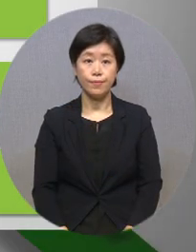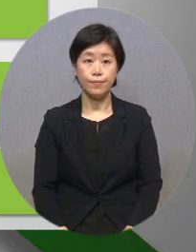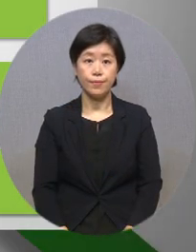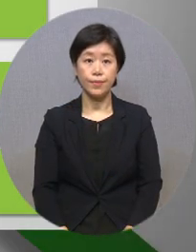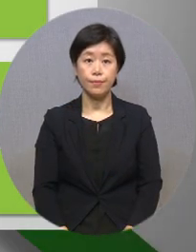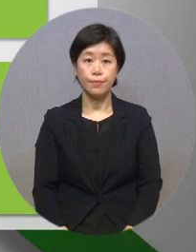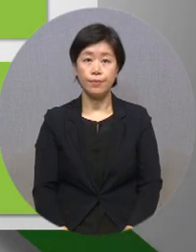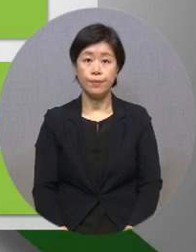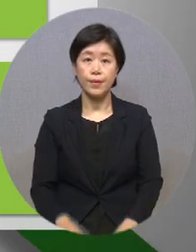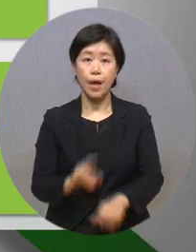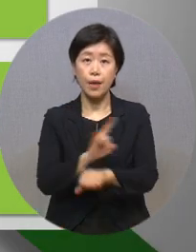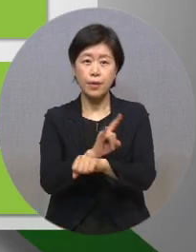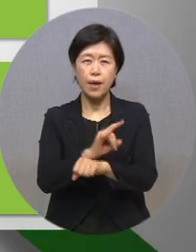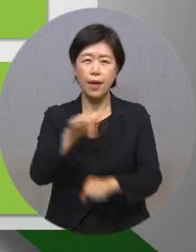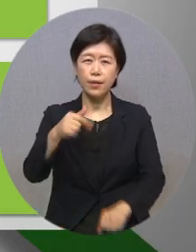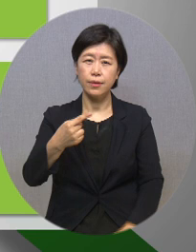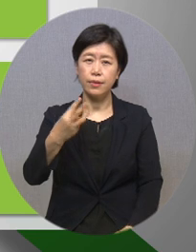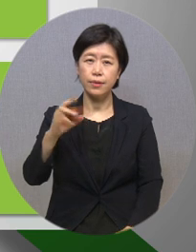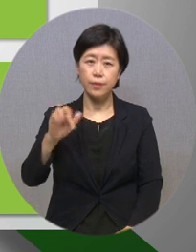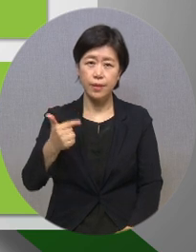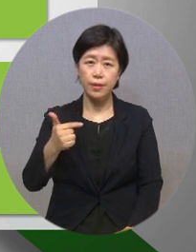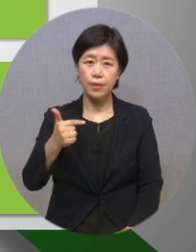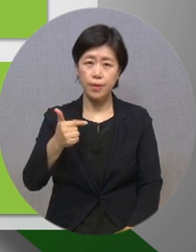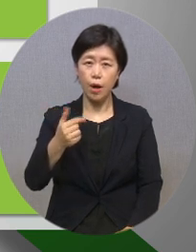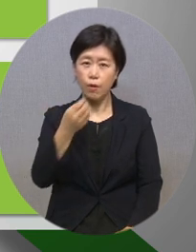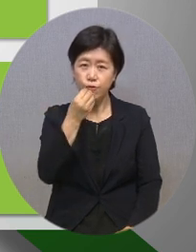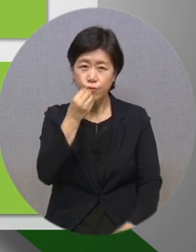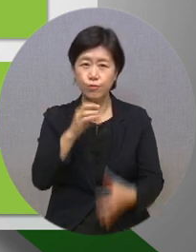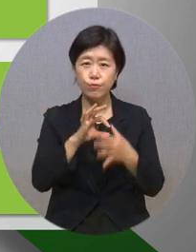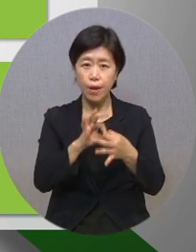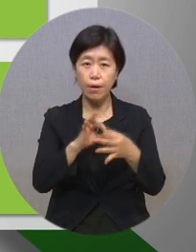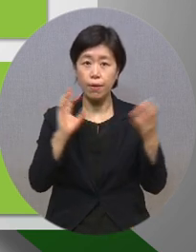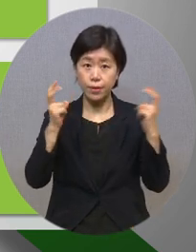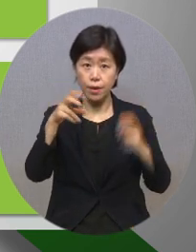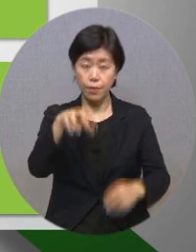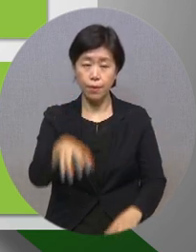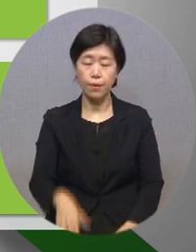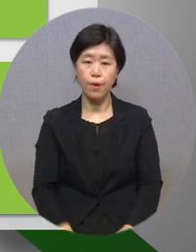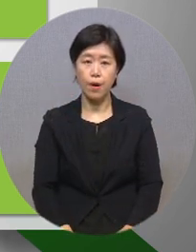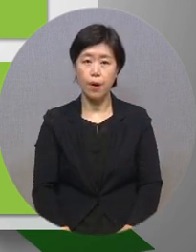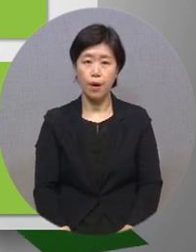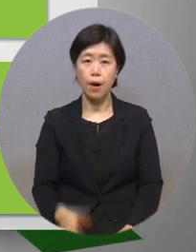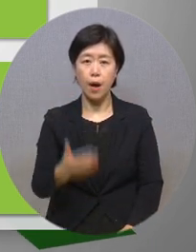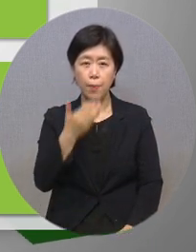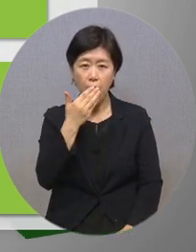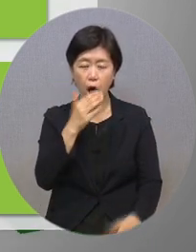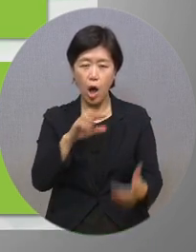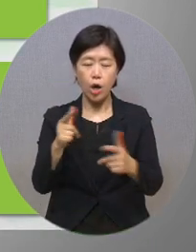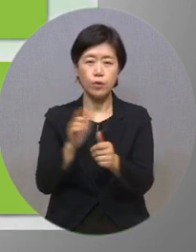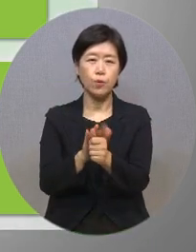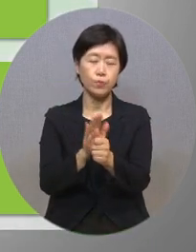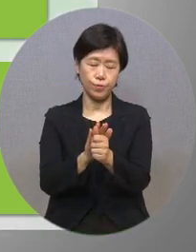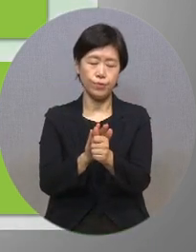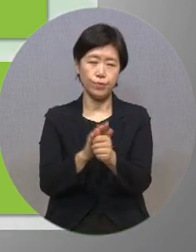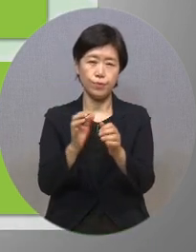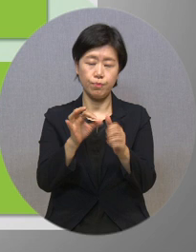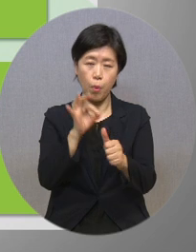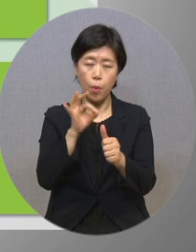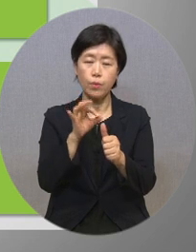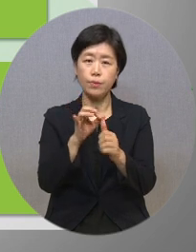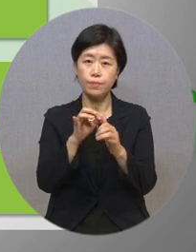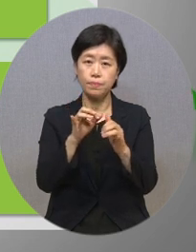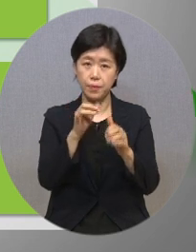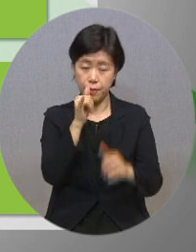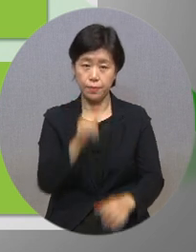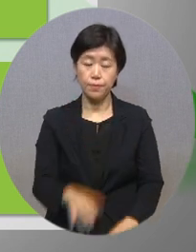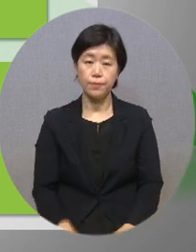주식회사 현대그린푸드 현대B&G 스틸 광주에서 단체 급식 보조원을 모집합니다. 접수